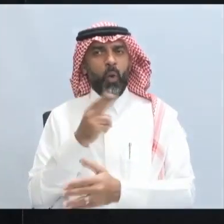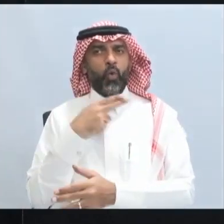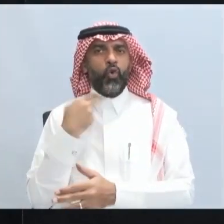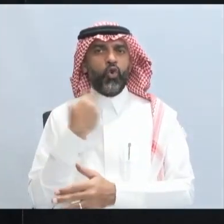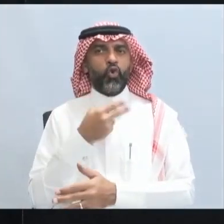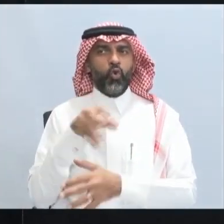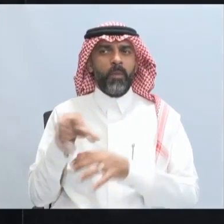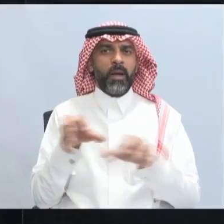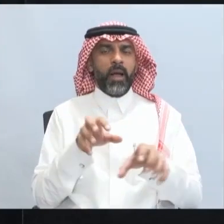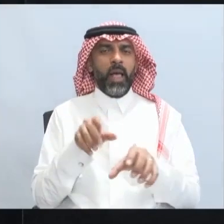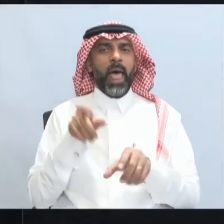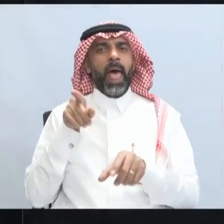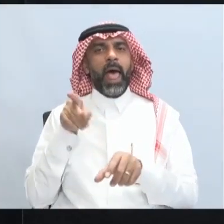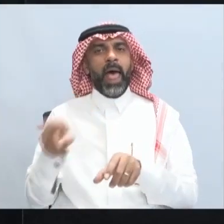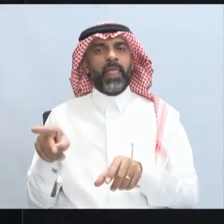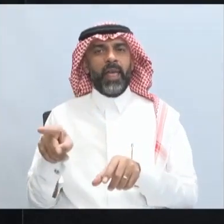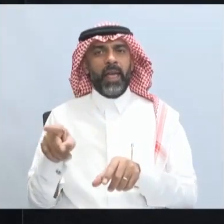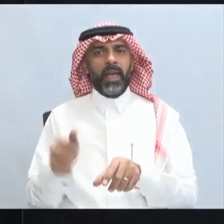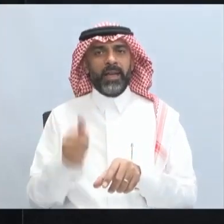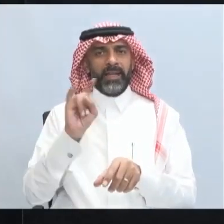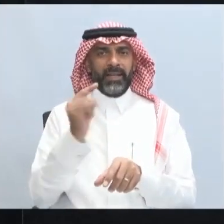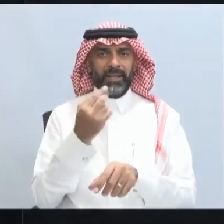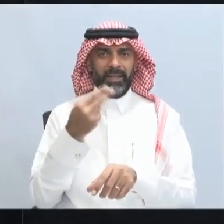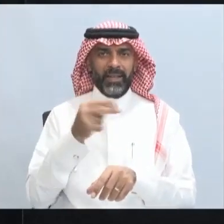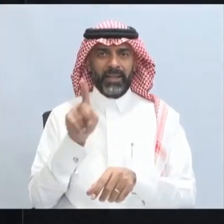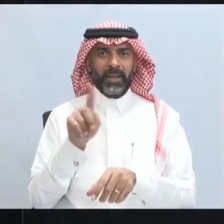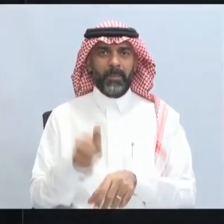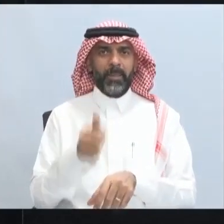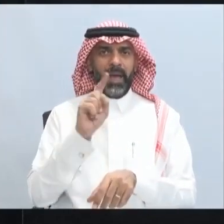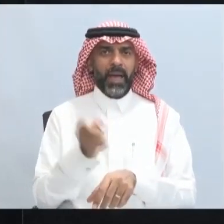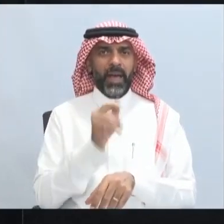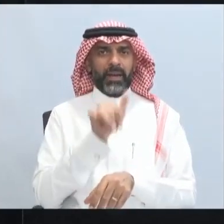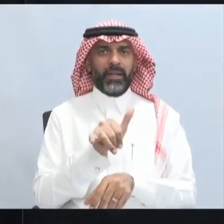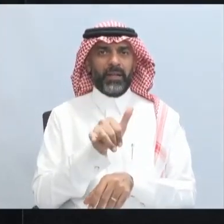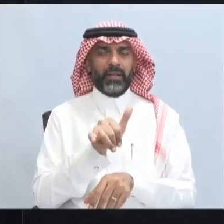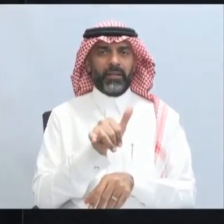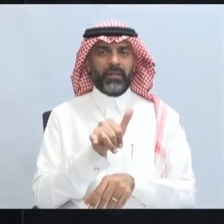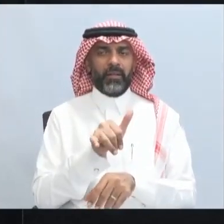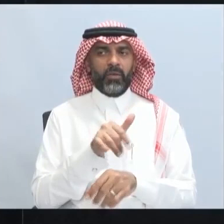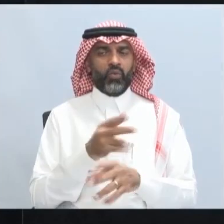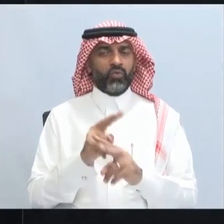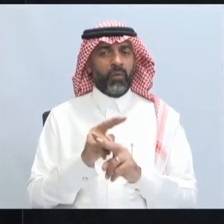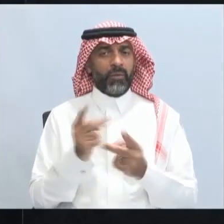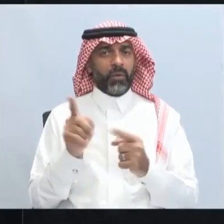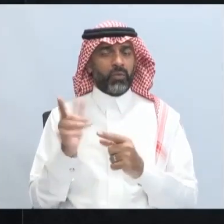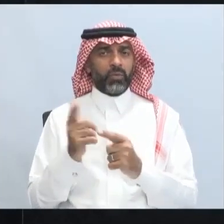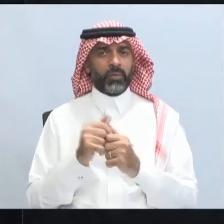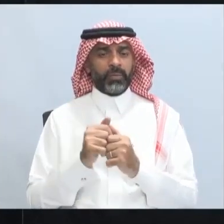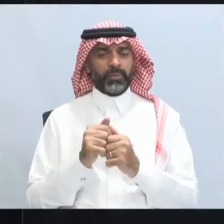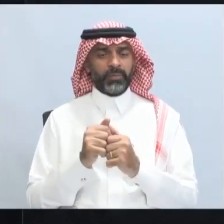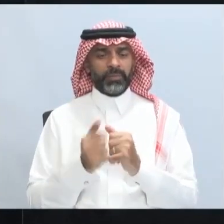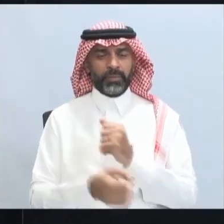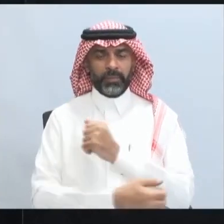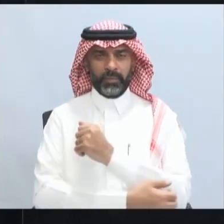هذا هو الشخص الاعتباري ما الفرق بينهما الفرق بينهما من ضمن الامور غير